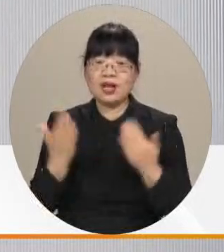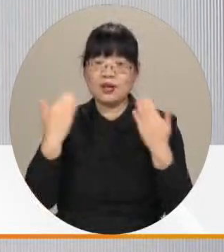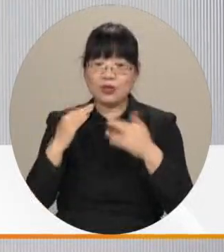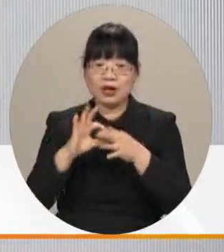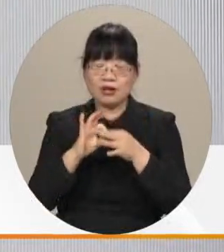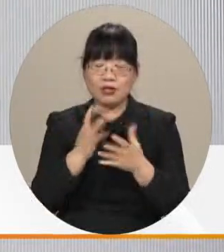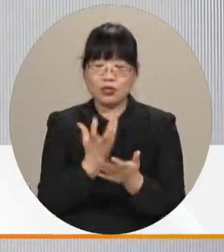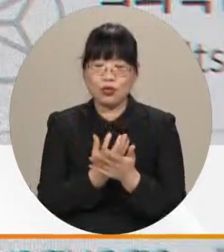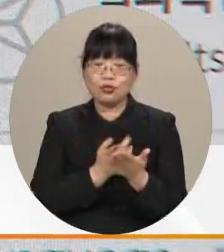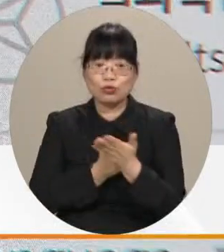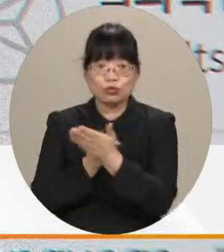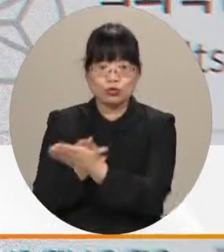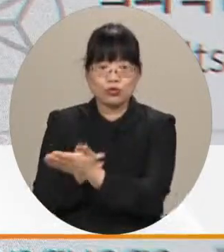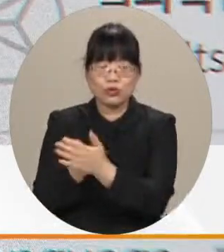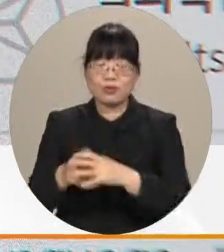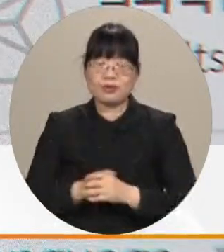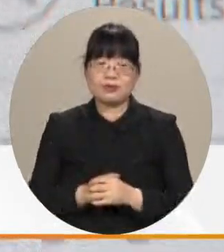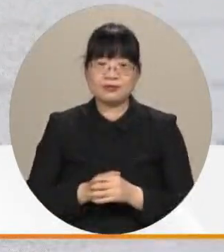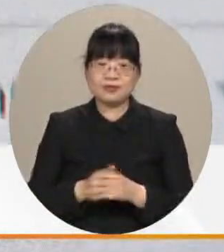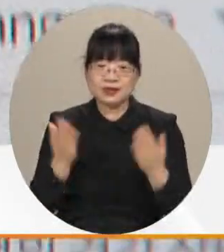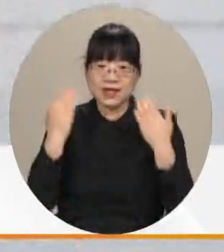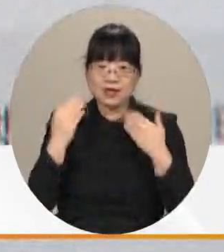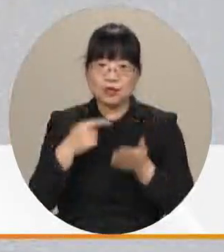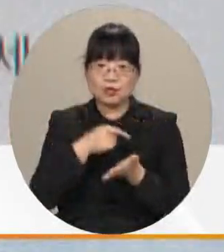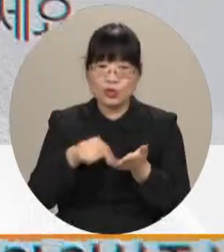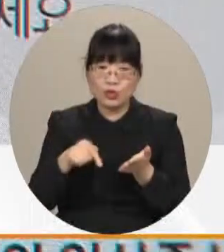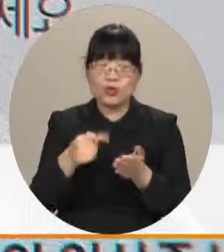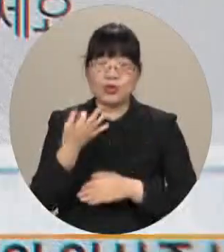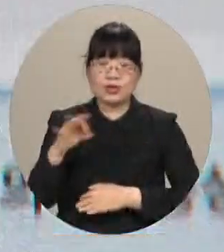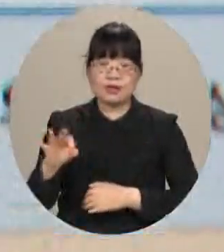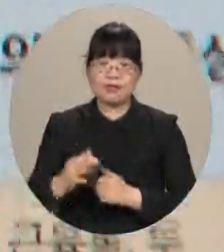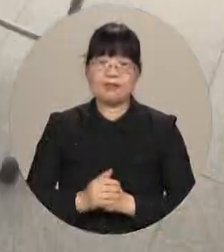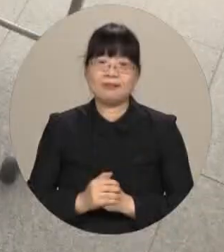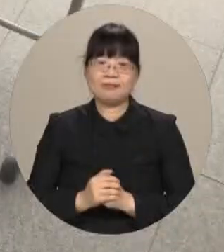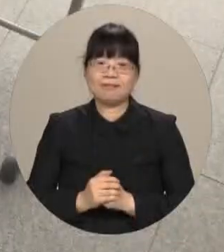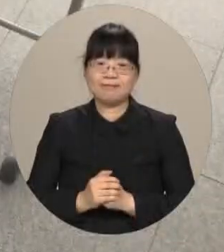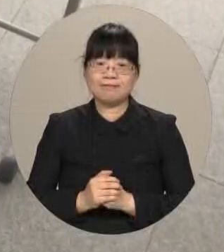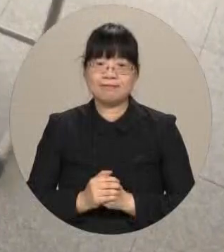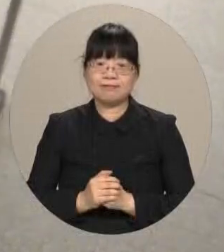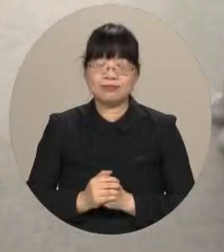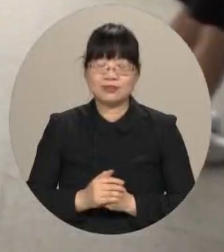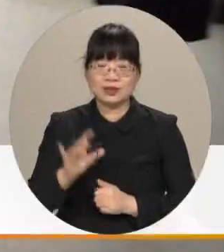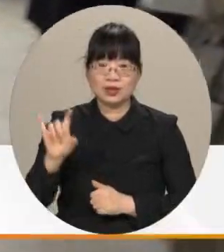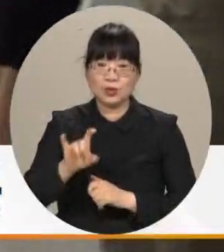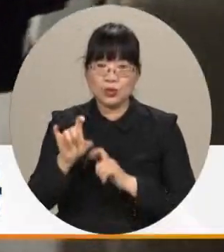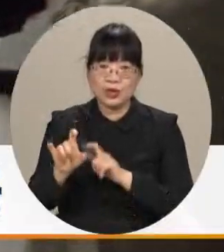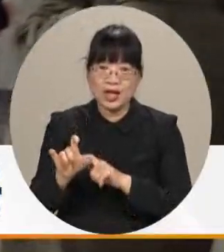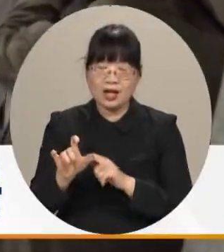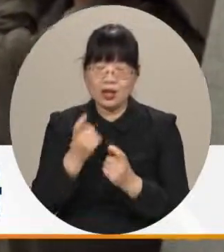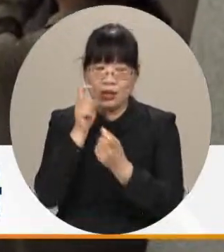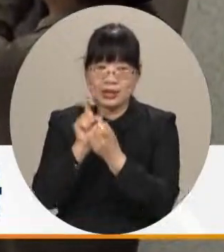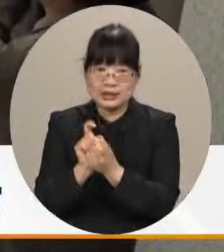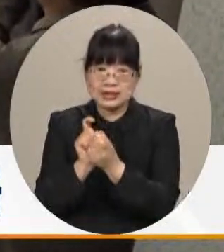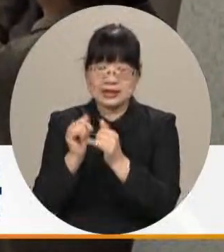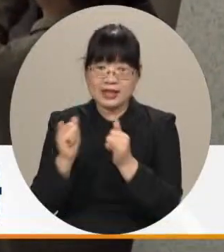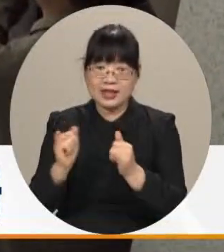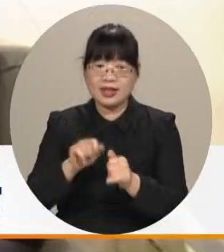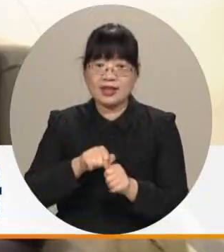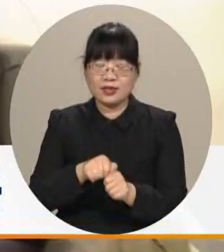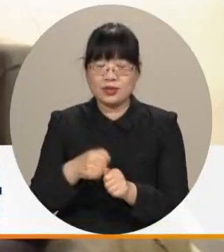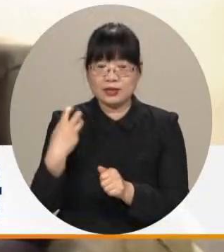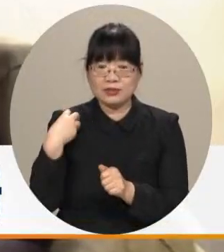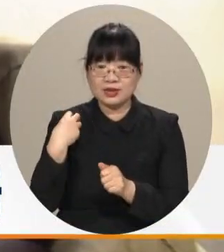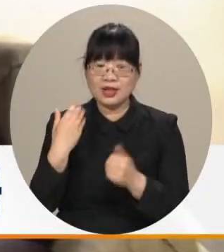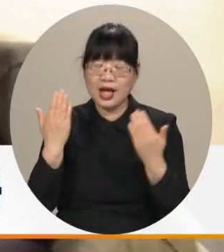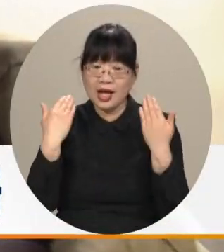학교에 관련 서류를 제출하면 출석으로 인정받게 됩니다 코로나19 있는 자의 격리